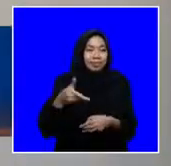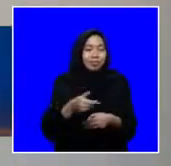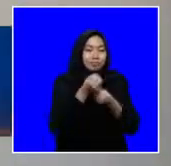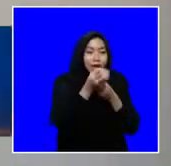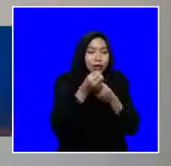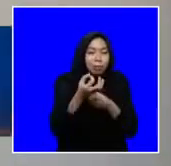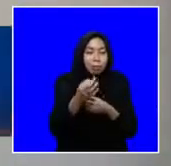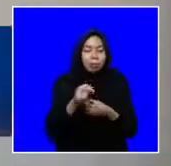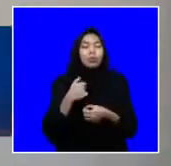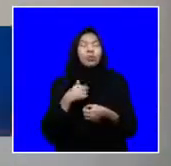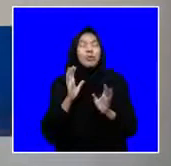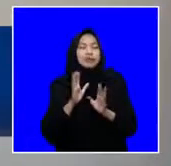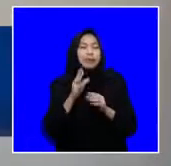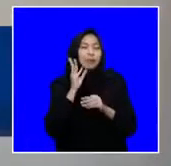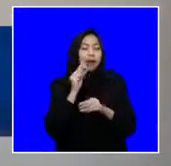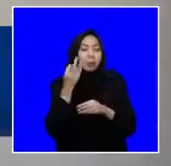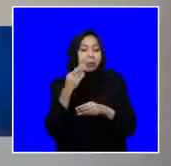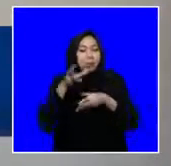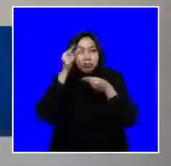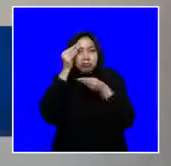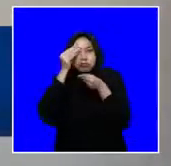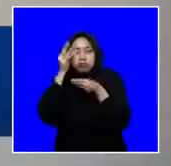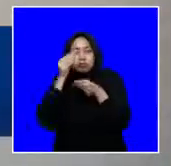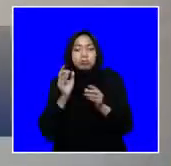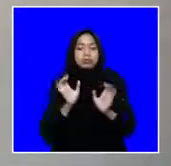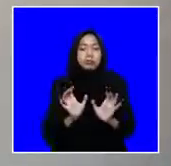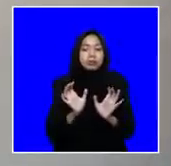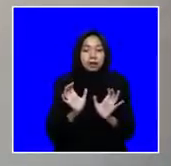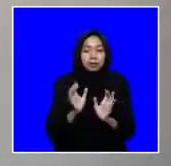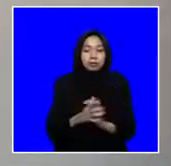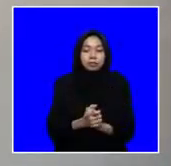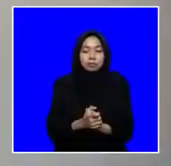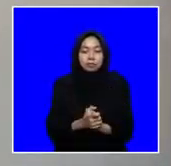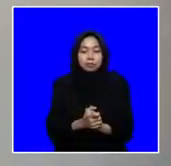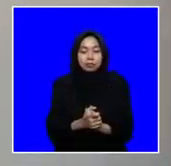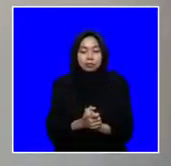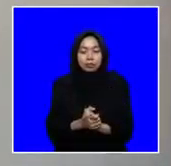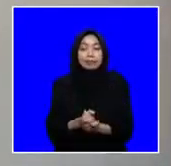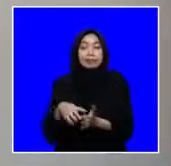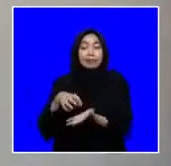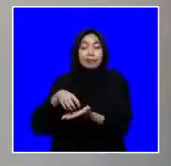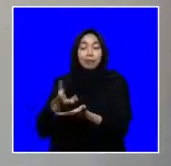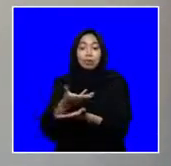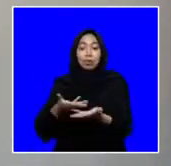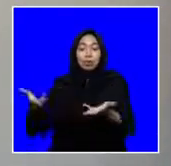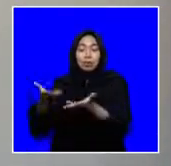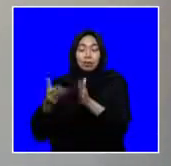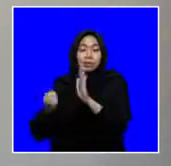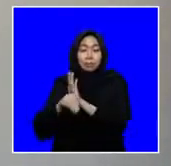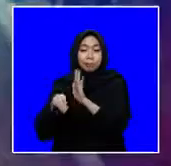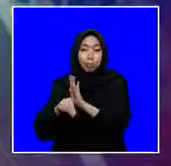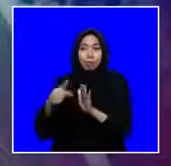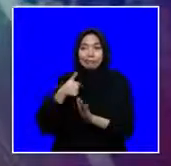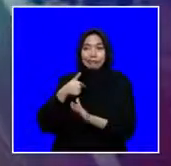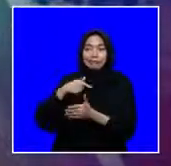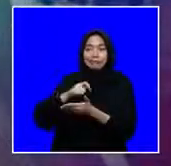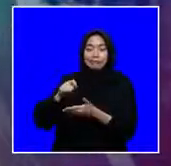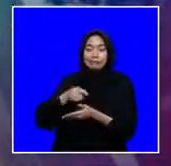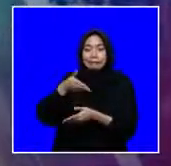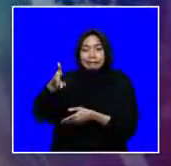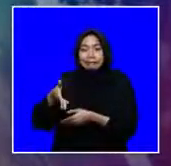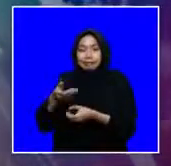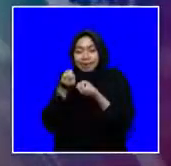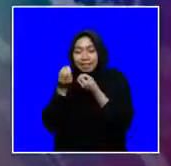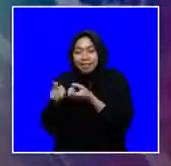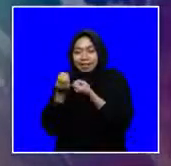yang saya dapatkan. Ternyata pendidikan di Papua, khususnya di sekolah saya, itu